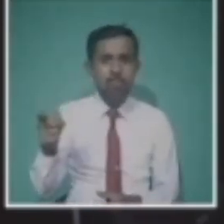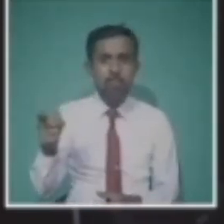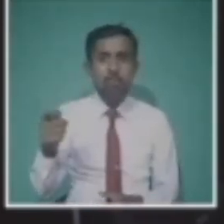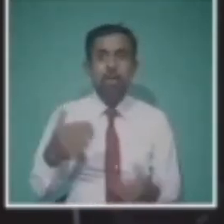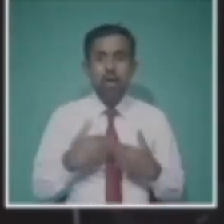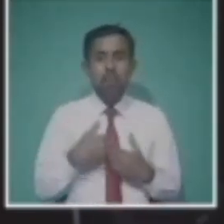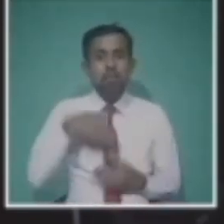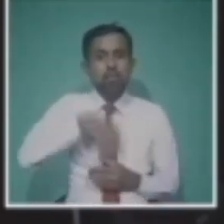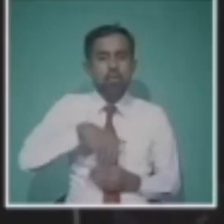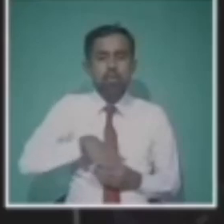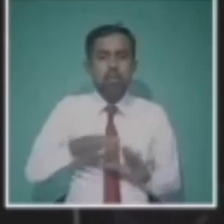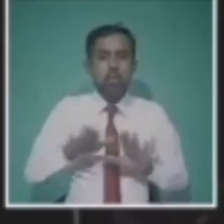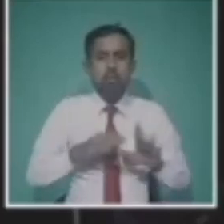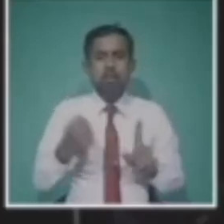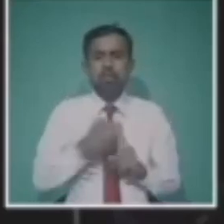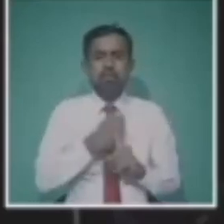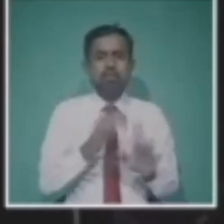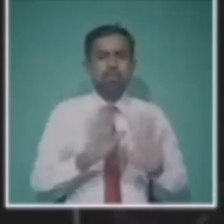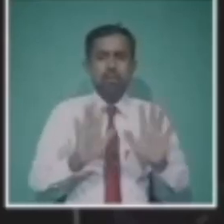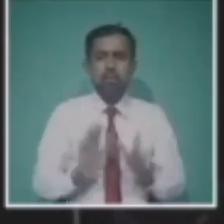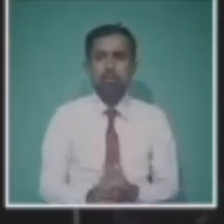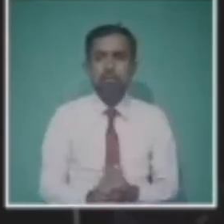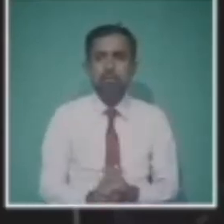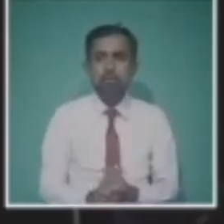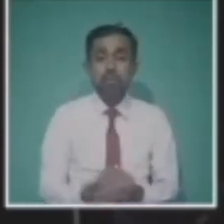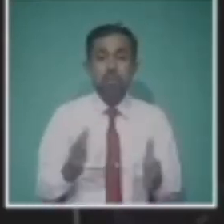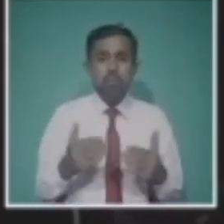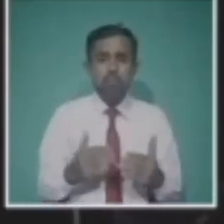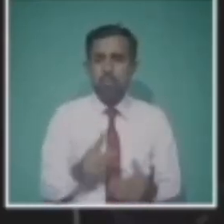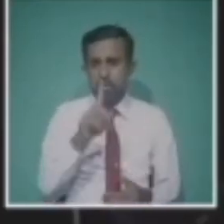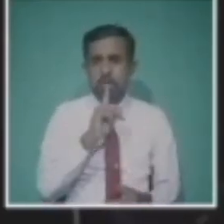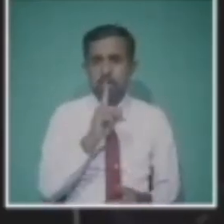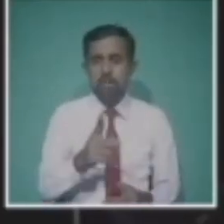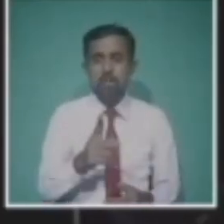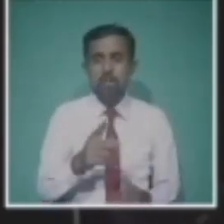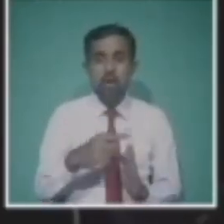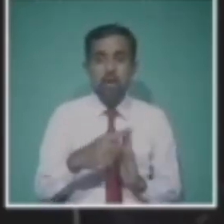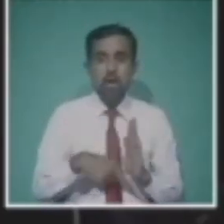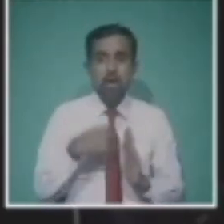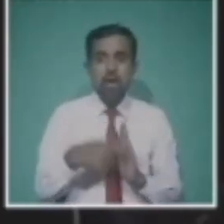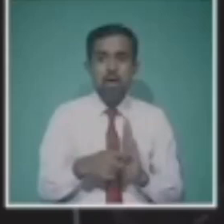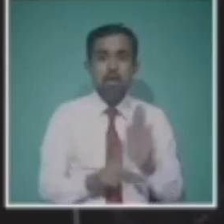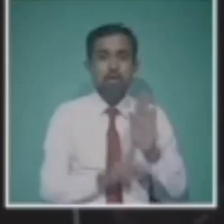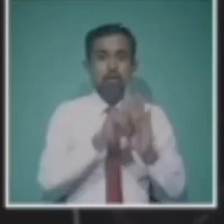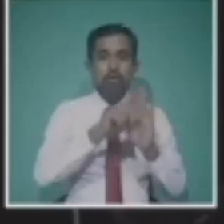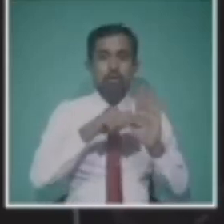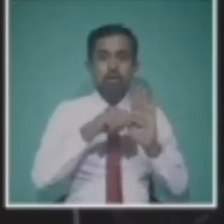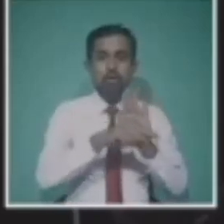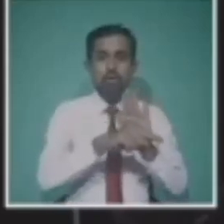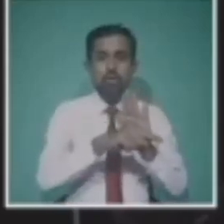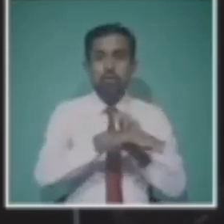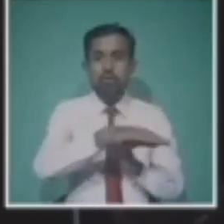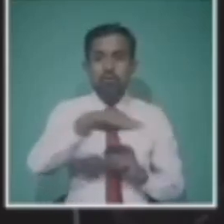අපේ අභ්‍යන්තර පාලනය ගැන ඇඟිලි ගහන්න නෙමෙයි, තවත් දෙයක් කියනවා. ලංකාවට උතුරු නැගෙනහිර